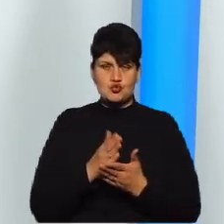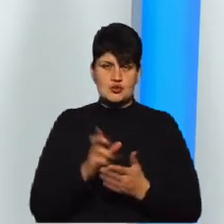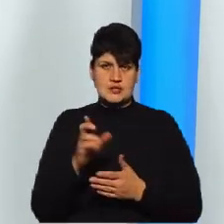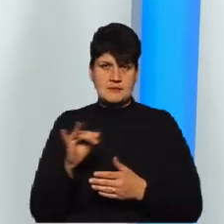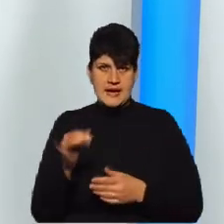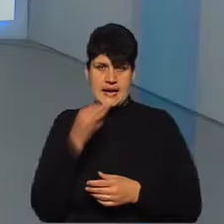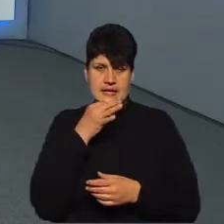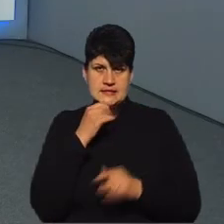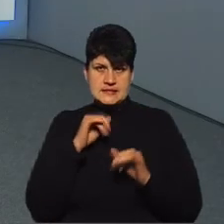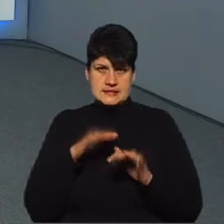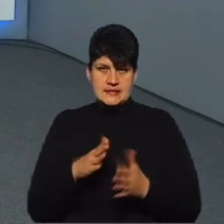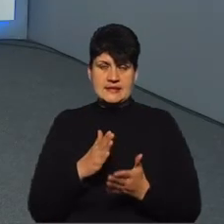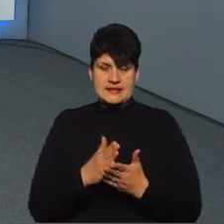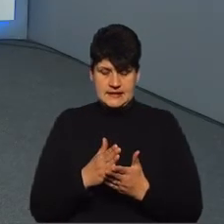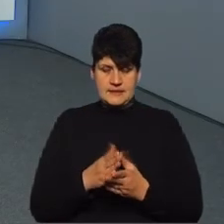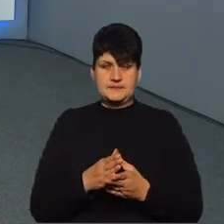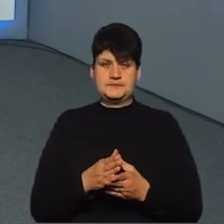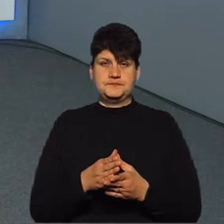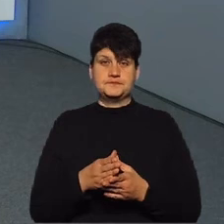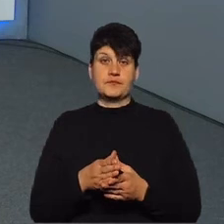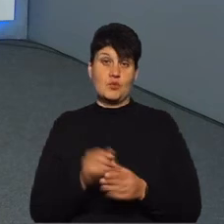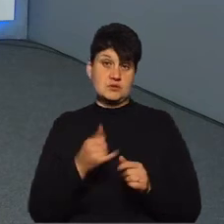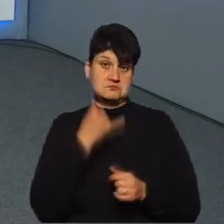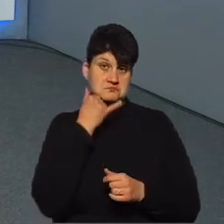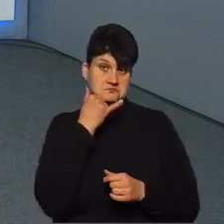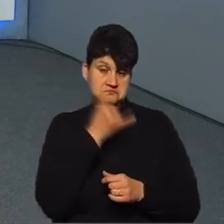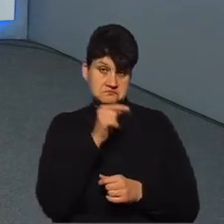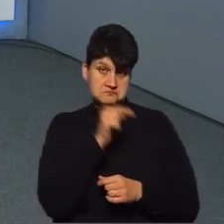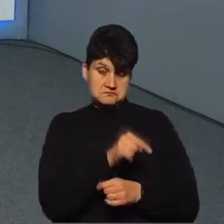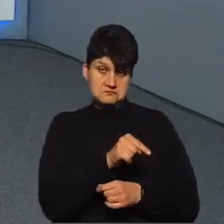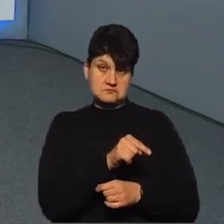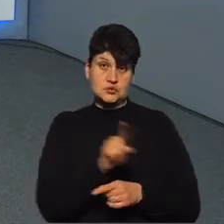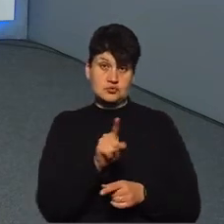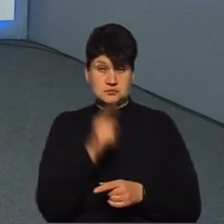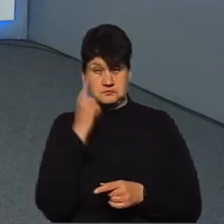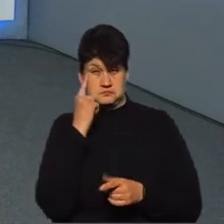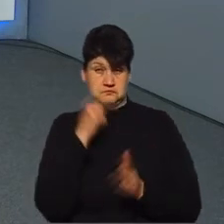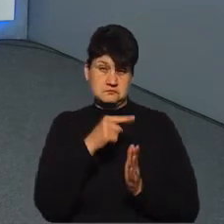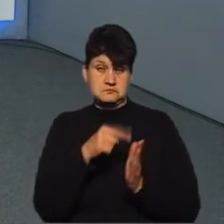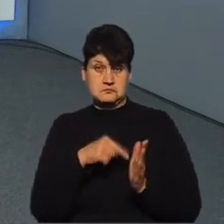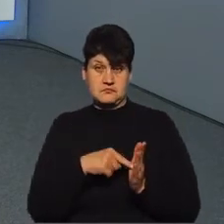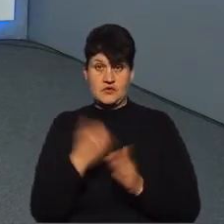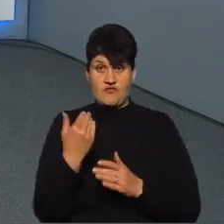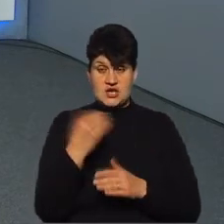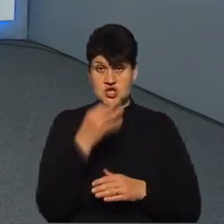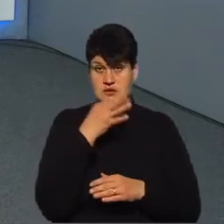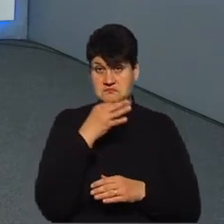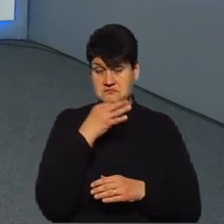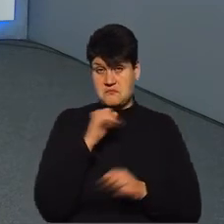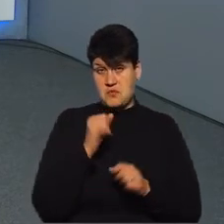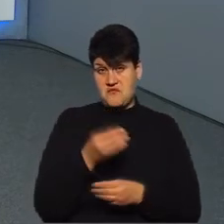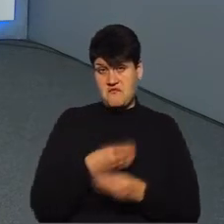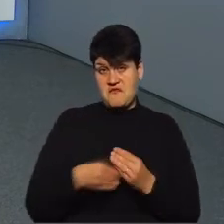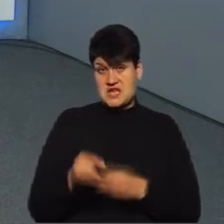у Тернопільській області, можете подати повідомлення стосовно підозри, що ваш лікарський засіб може бути фальсифікований.